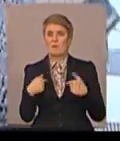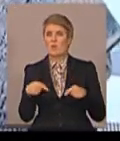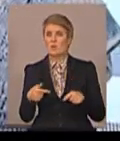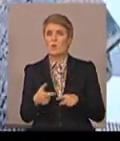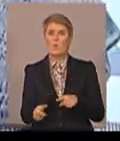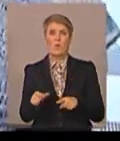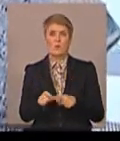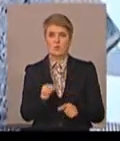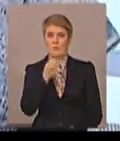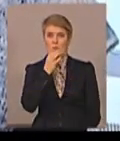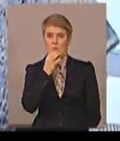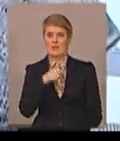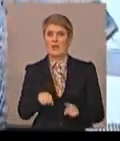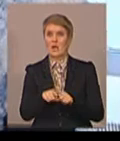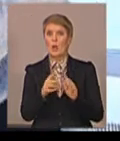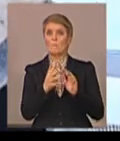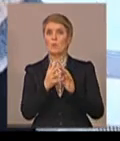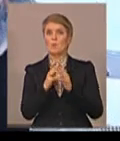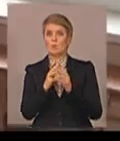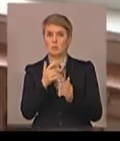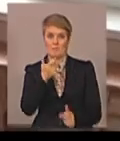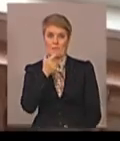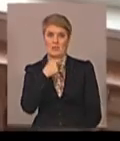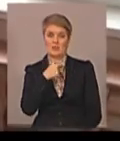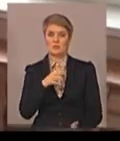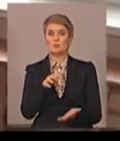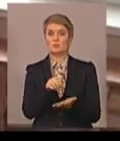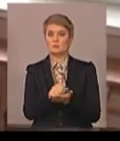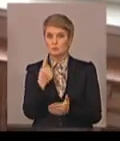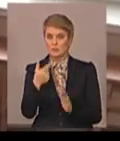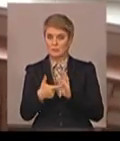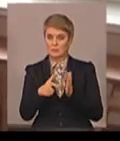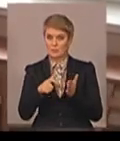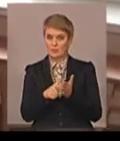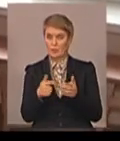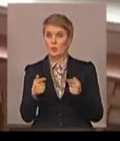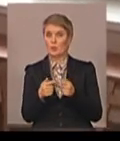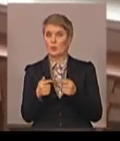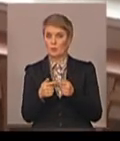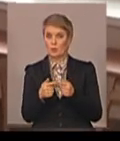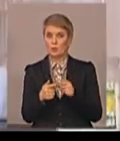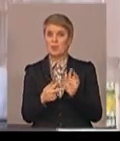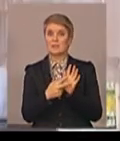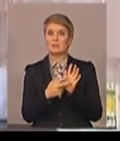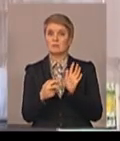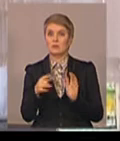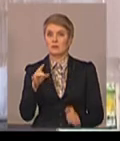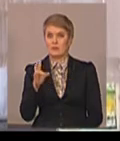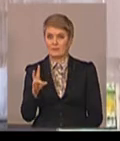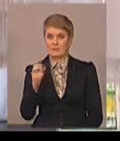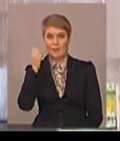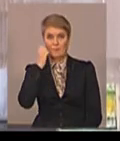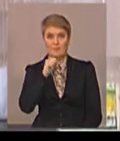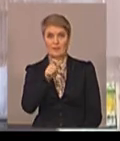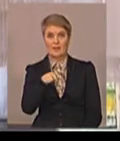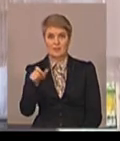дуже даже подобалося. І такий поселочок доволі-таки приличний. Оренда однієї кімнати у гуртожитку коштує близько 700 гривень. Пенсіонери,